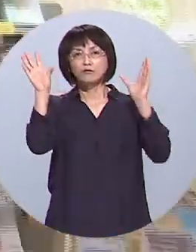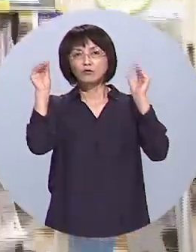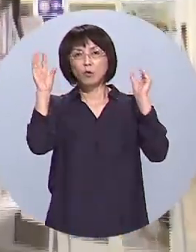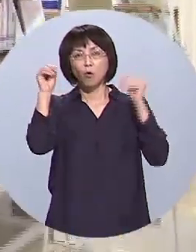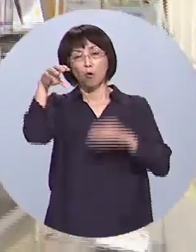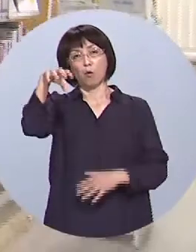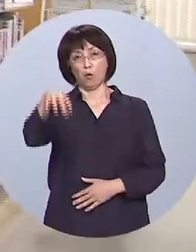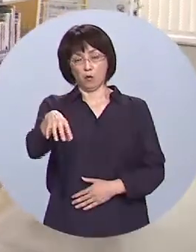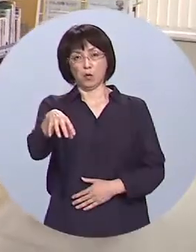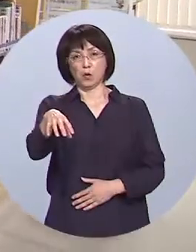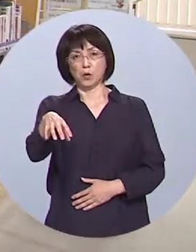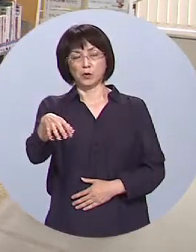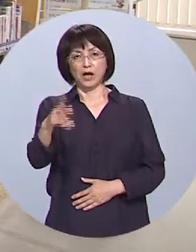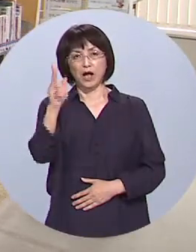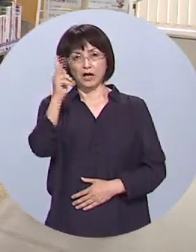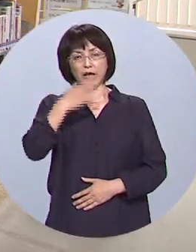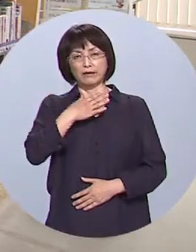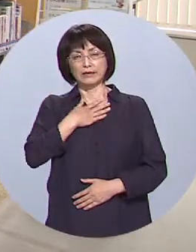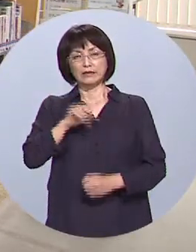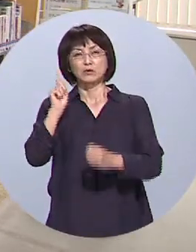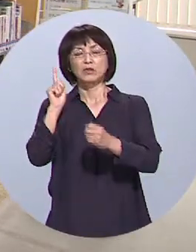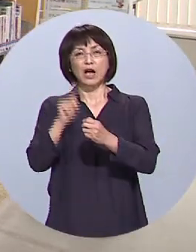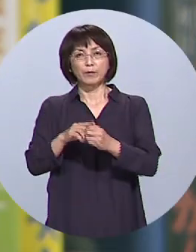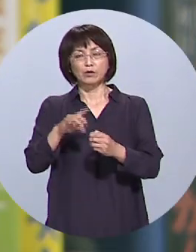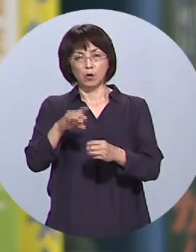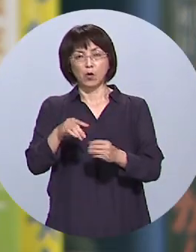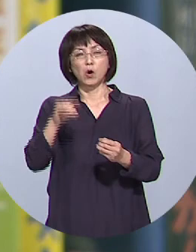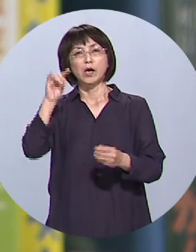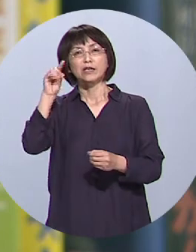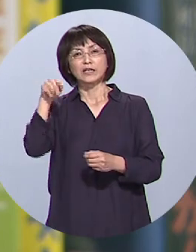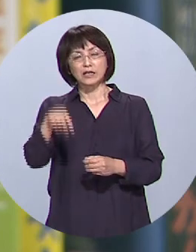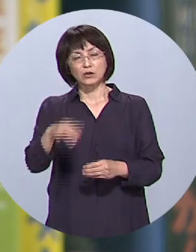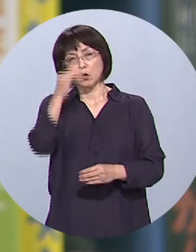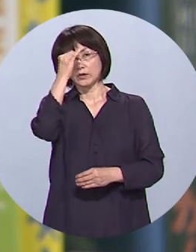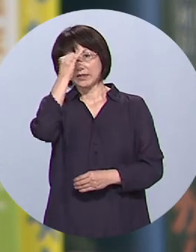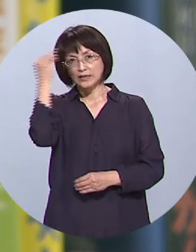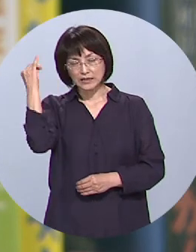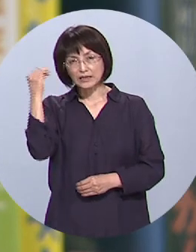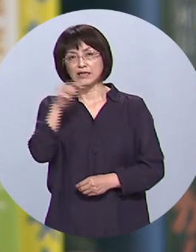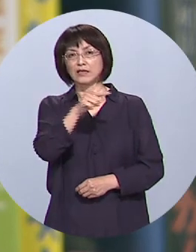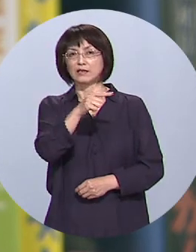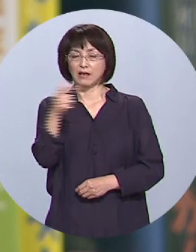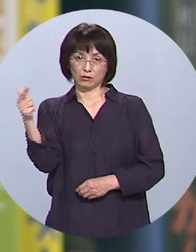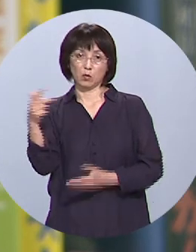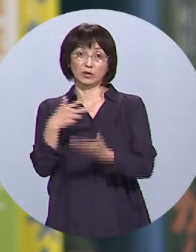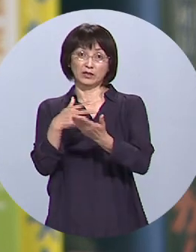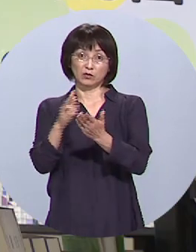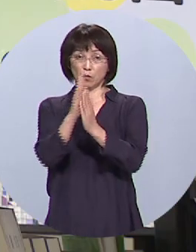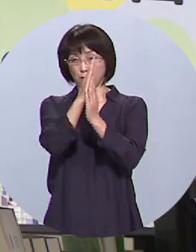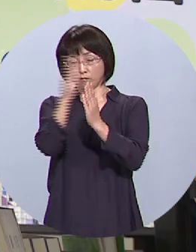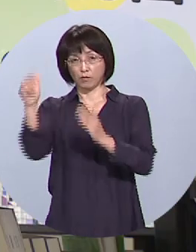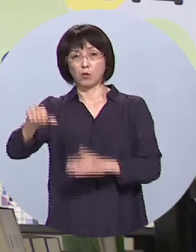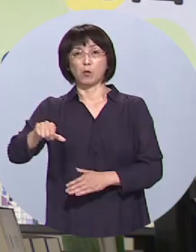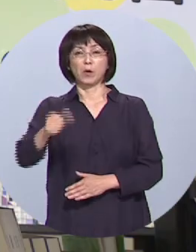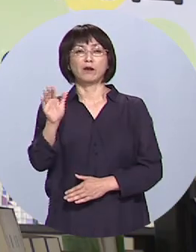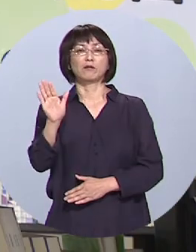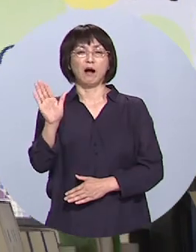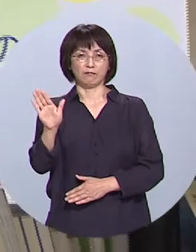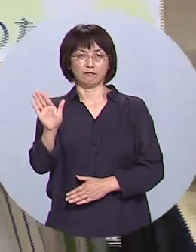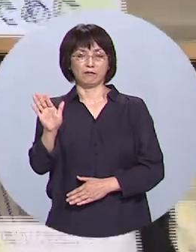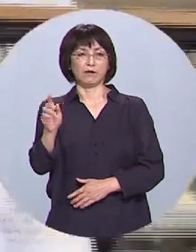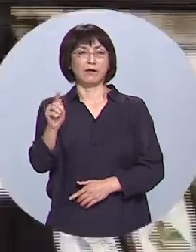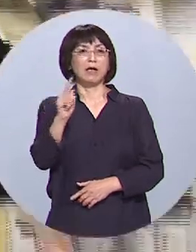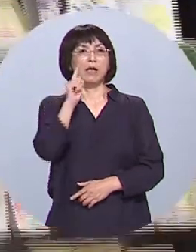ーはがんと向き合うための基礎知識や治療法などおよそ500冊を揃えています。見て聞い